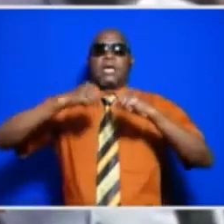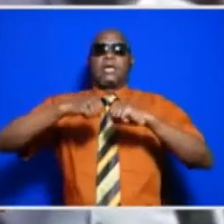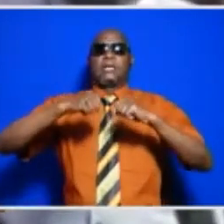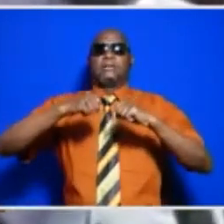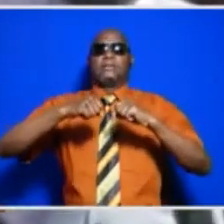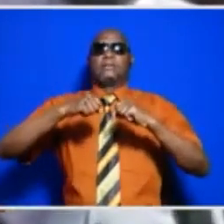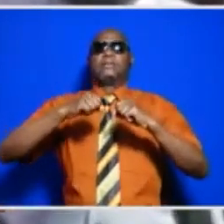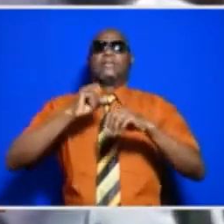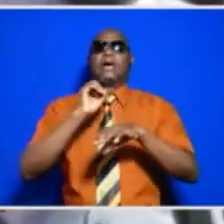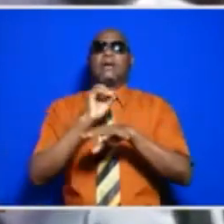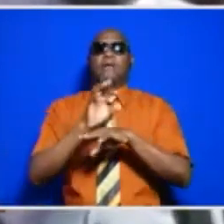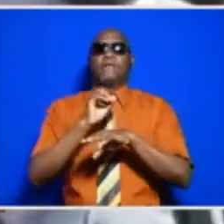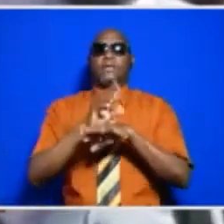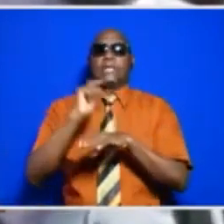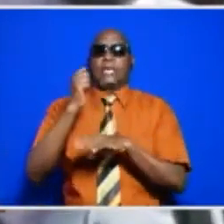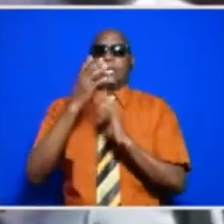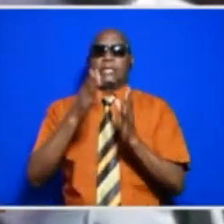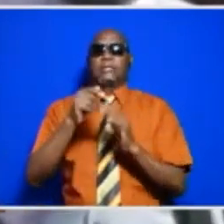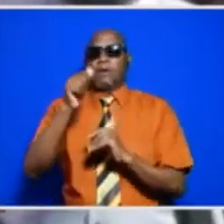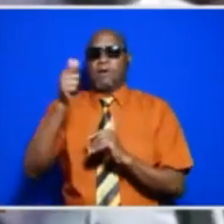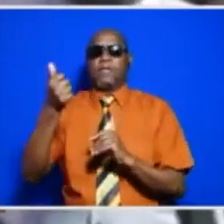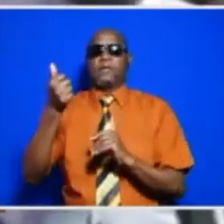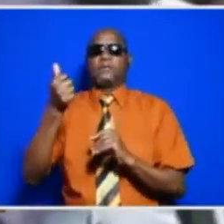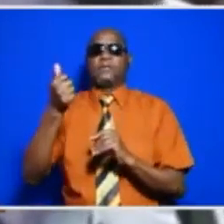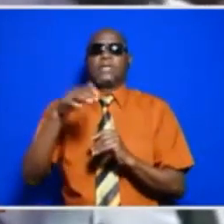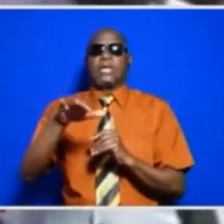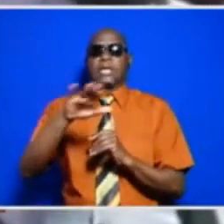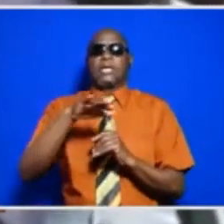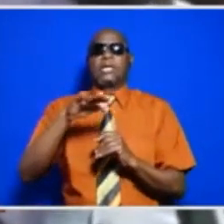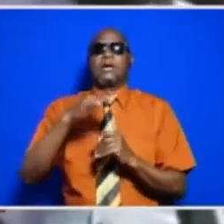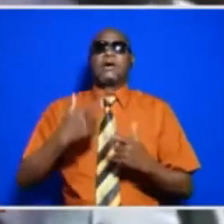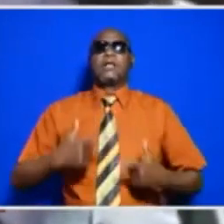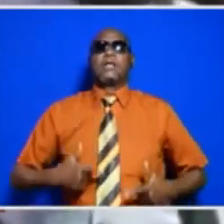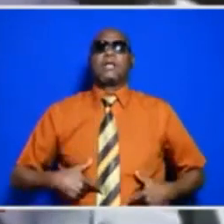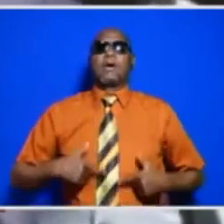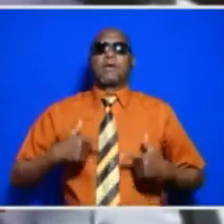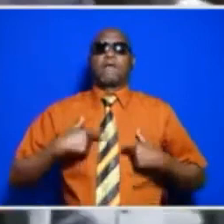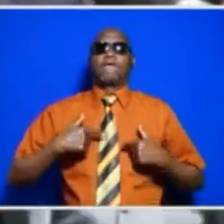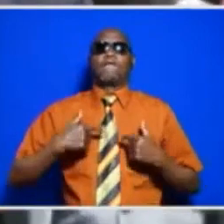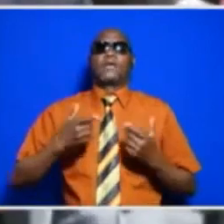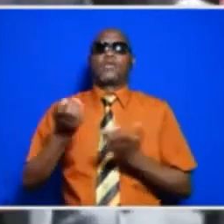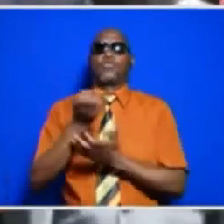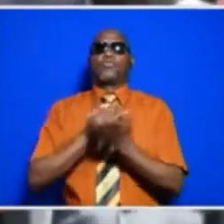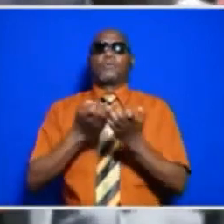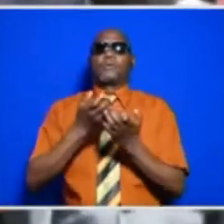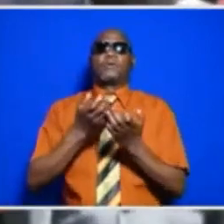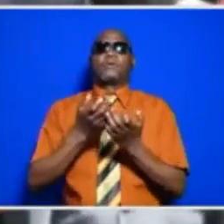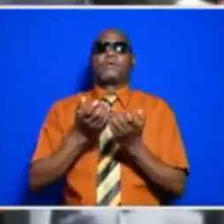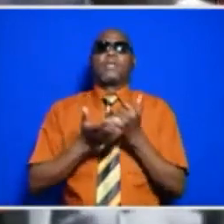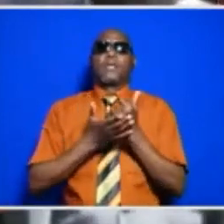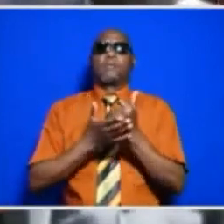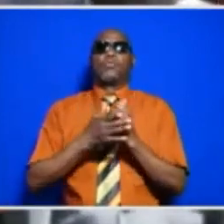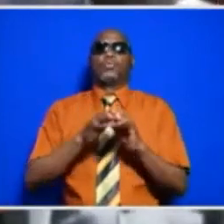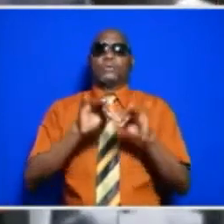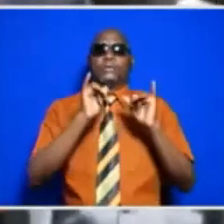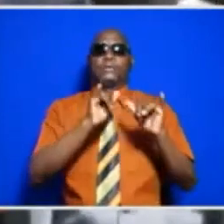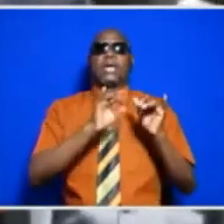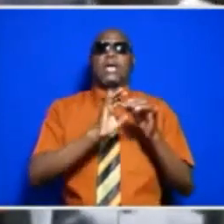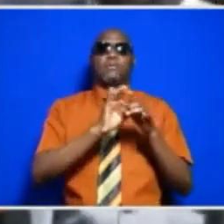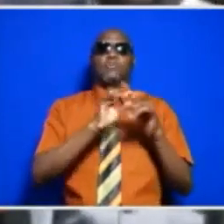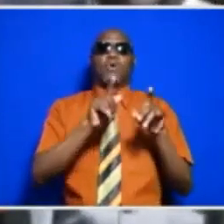ushauri wa Wakenya wengine kuhusu jinsi wangeweza kuimarisha uchumi. We remain in Azimio as a